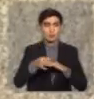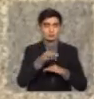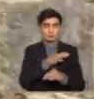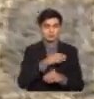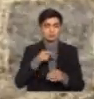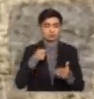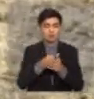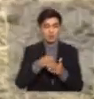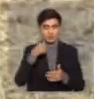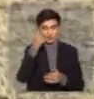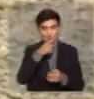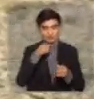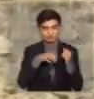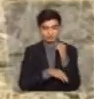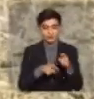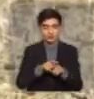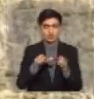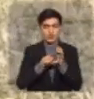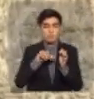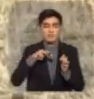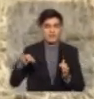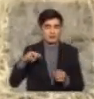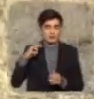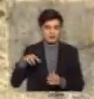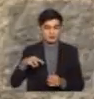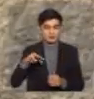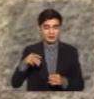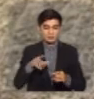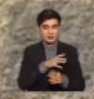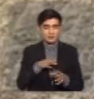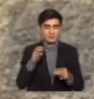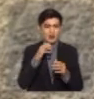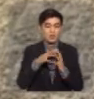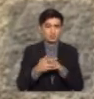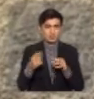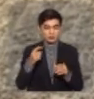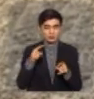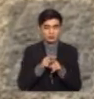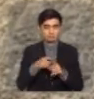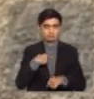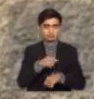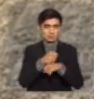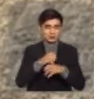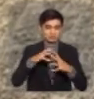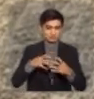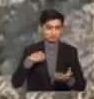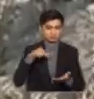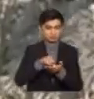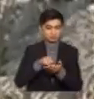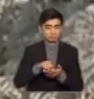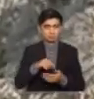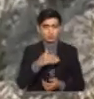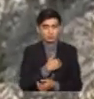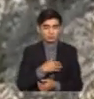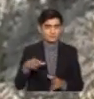года составит около 6 миллиардов тенге отчаявшаяся фермера готова выйти на республиканский митинг чтобы их услышали